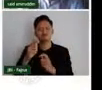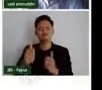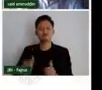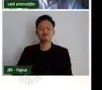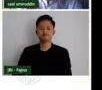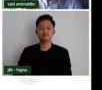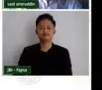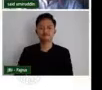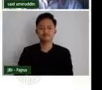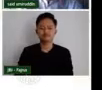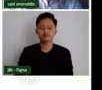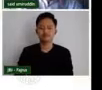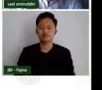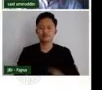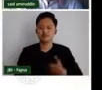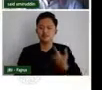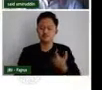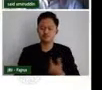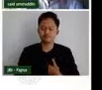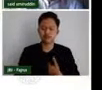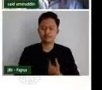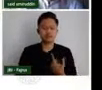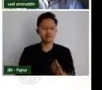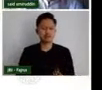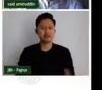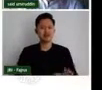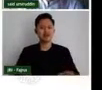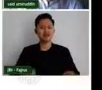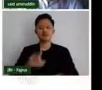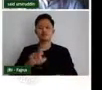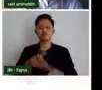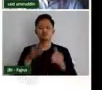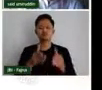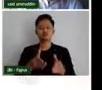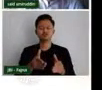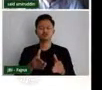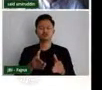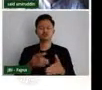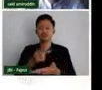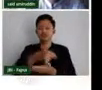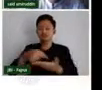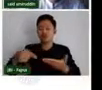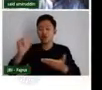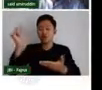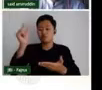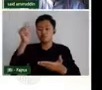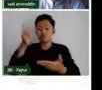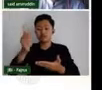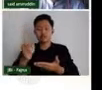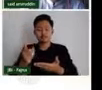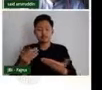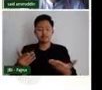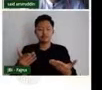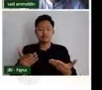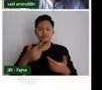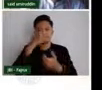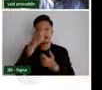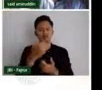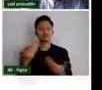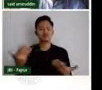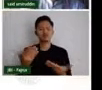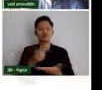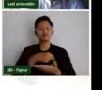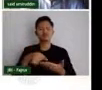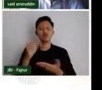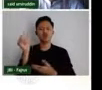Menurut saya, kenapa anak berkebutuhan khusus itu bisa kita sekolahkan di sekolah umum dan lebih bagusnya disekolahkan di sekolah umum? Yang